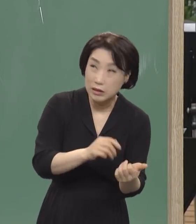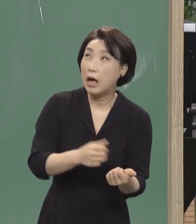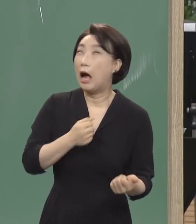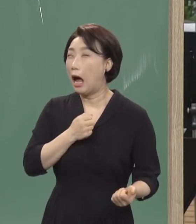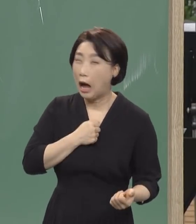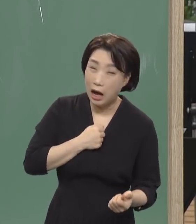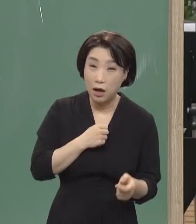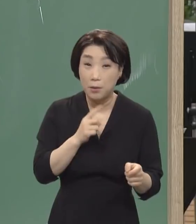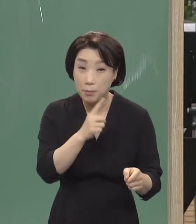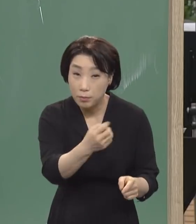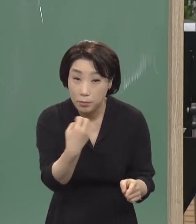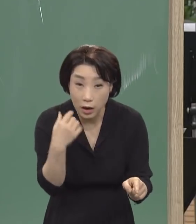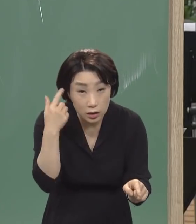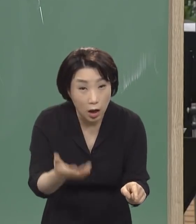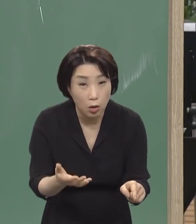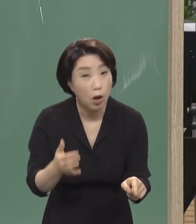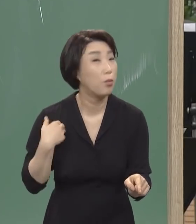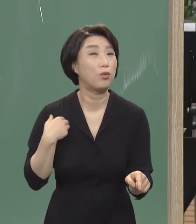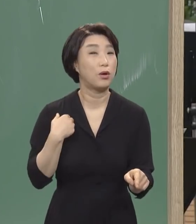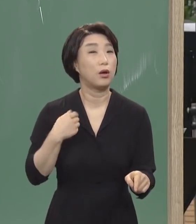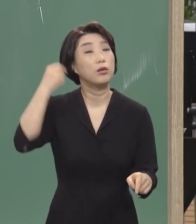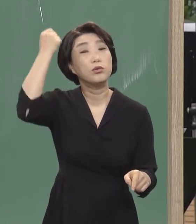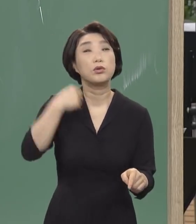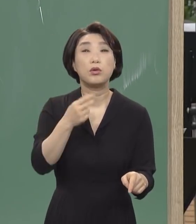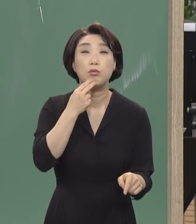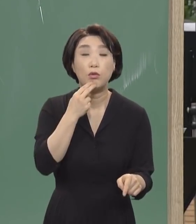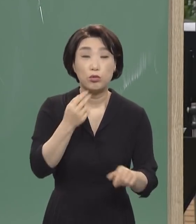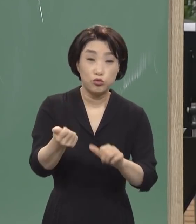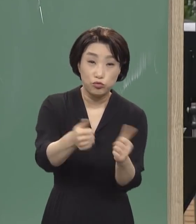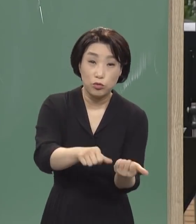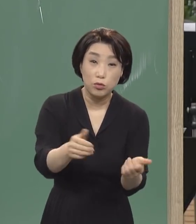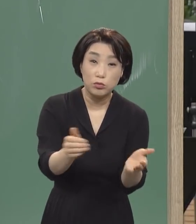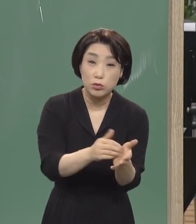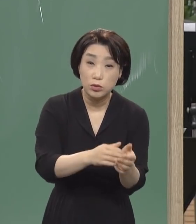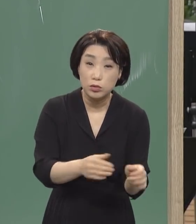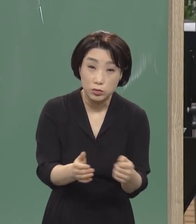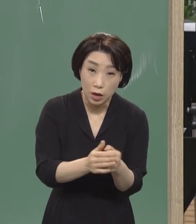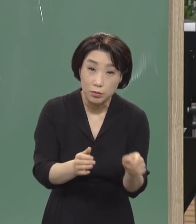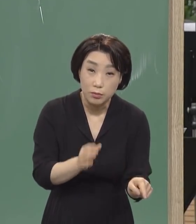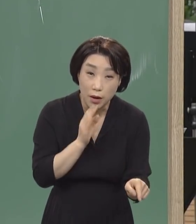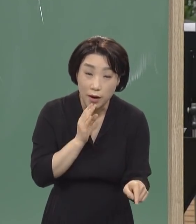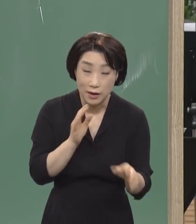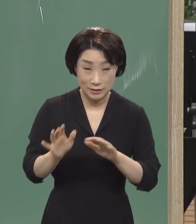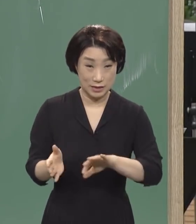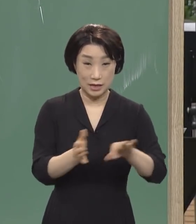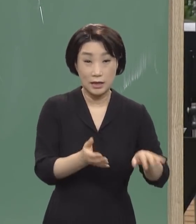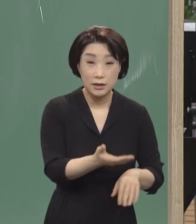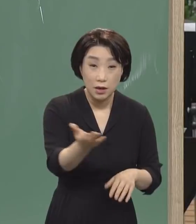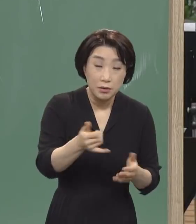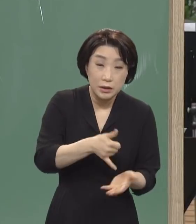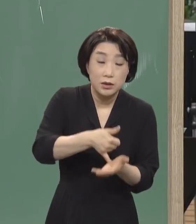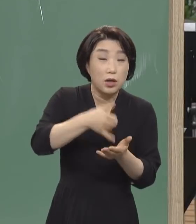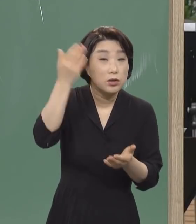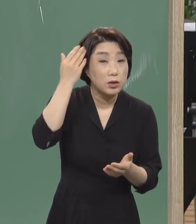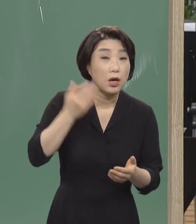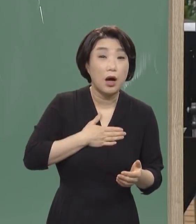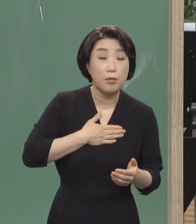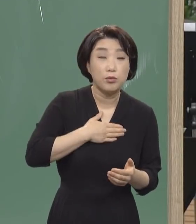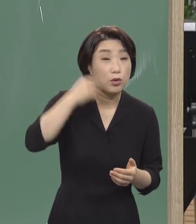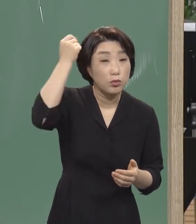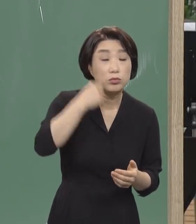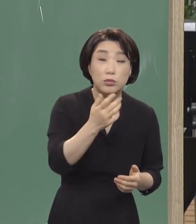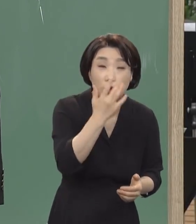몰라. 왜? 감각이 없이 죽었기 때문에. 그래서 인격적, 지식적 감각이 없는 사람은